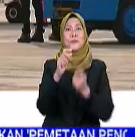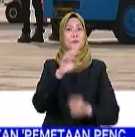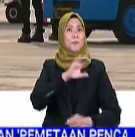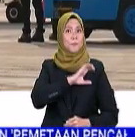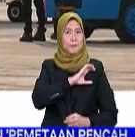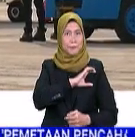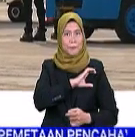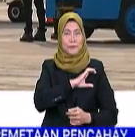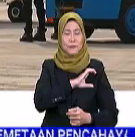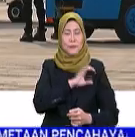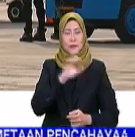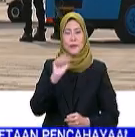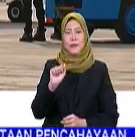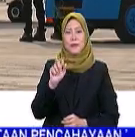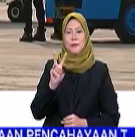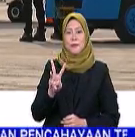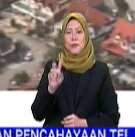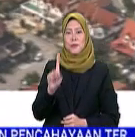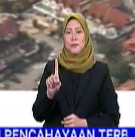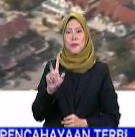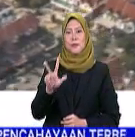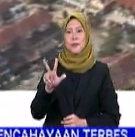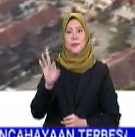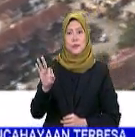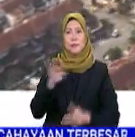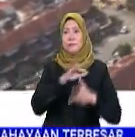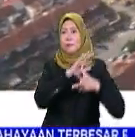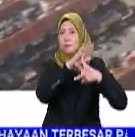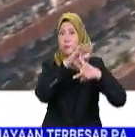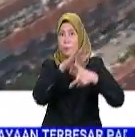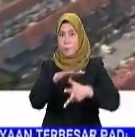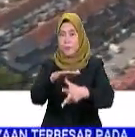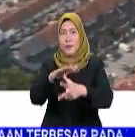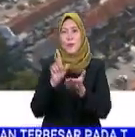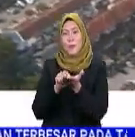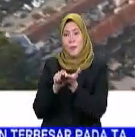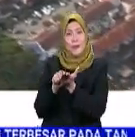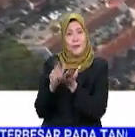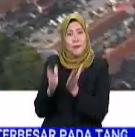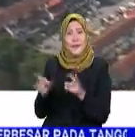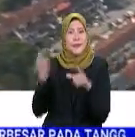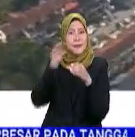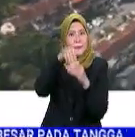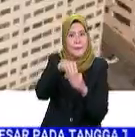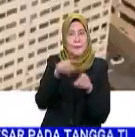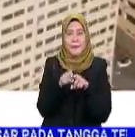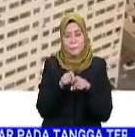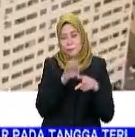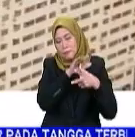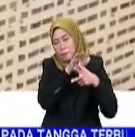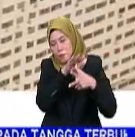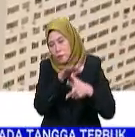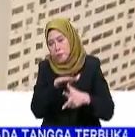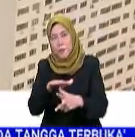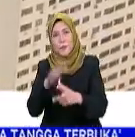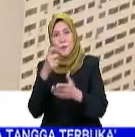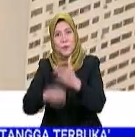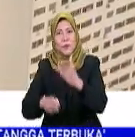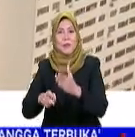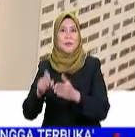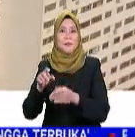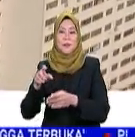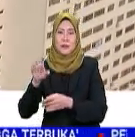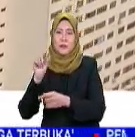pdrm yaitu edubio 139 wartawan Kami turut dibawa meninjau disekitar Plaza tool Jalan Duta